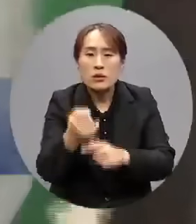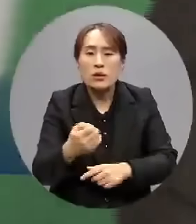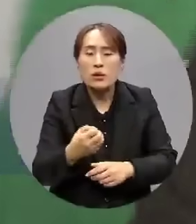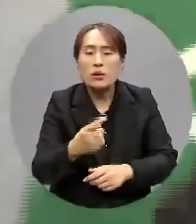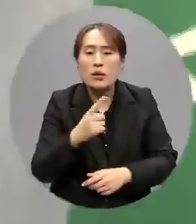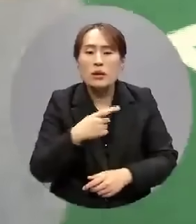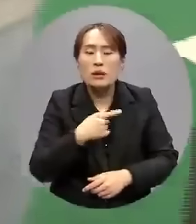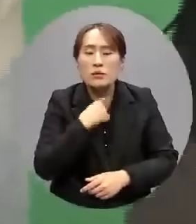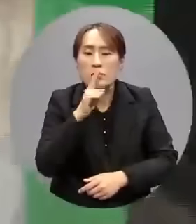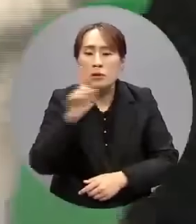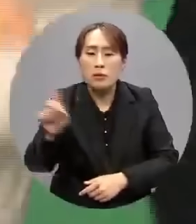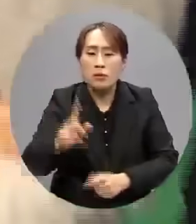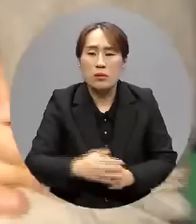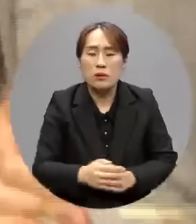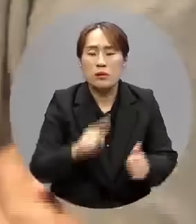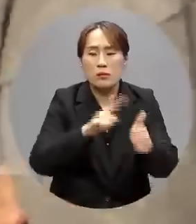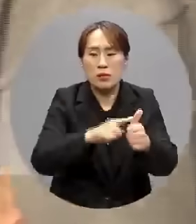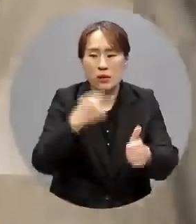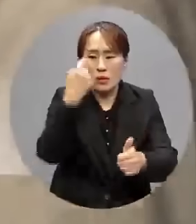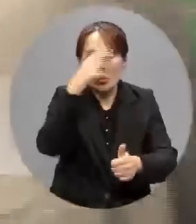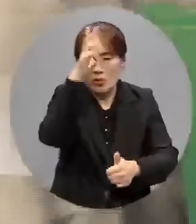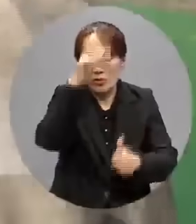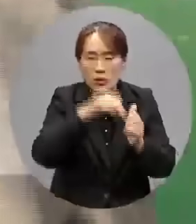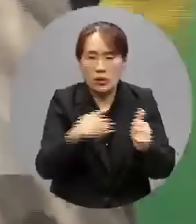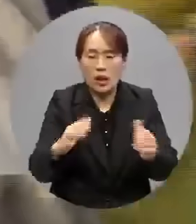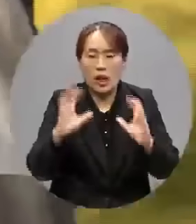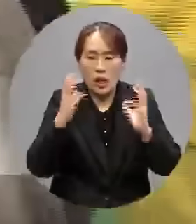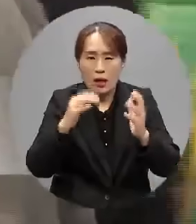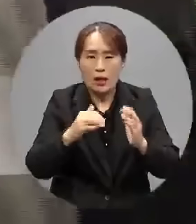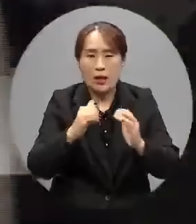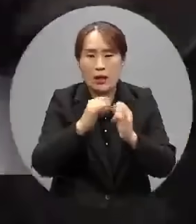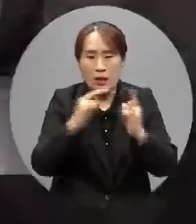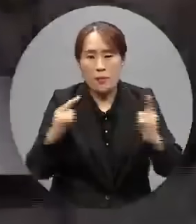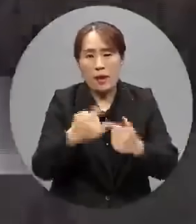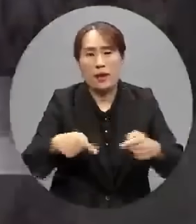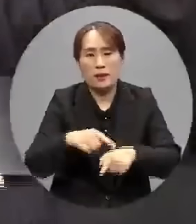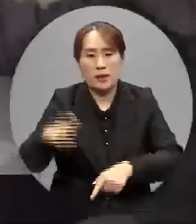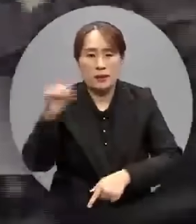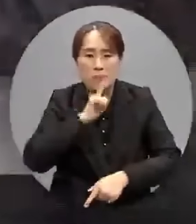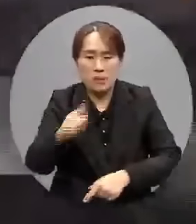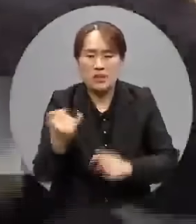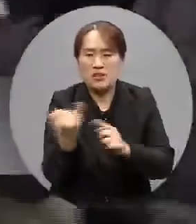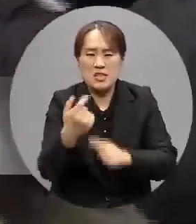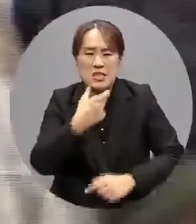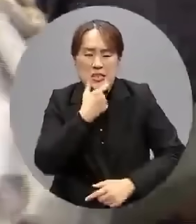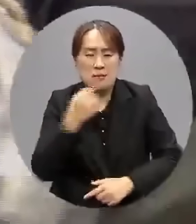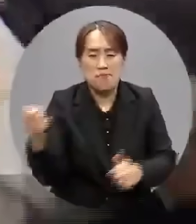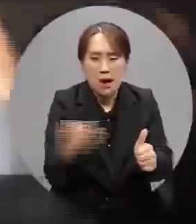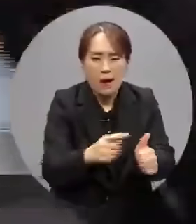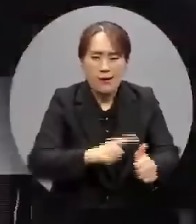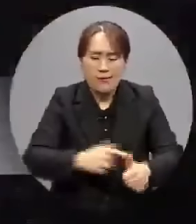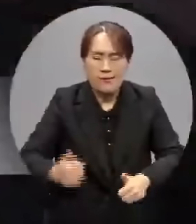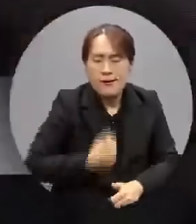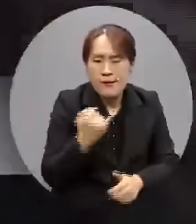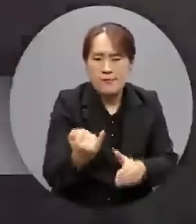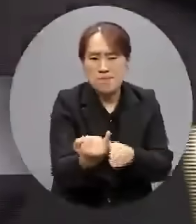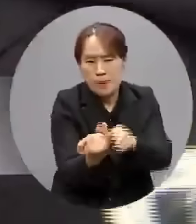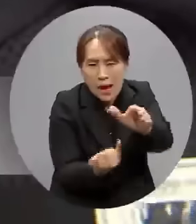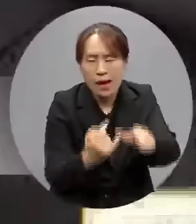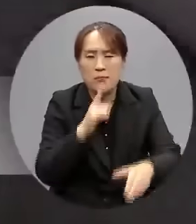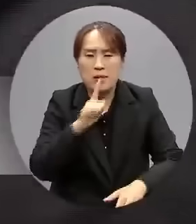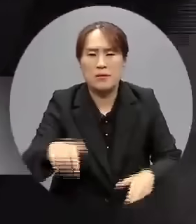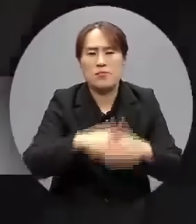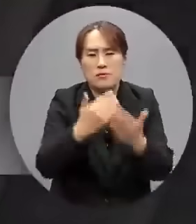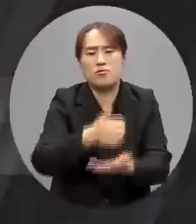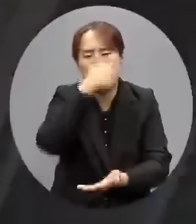없으신가요이 남성은 경찰조사에서 아이들과 캠핑을 가자고 했는데 여성이 거절해 우발적으로 범행을 저질렀다며